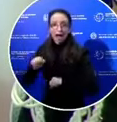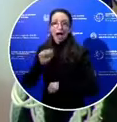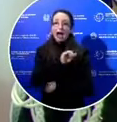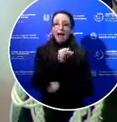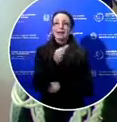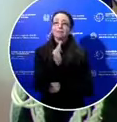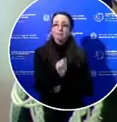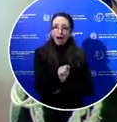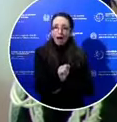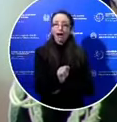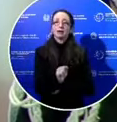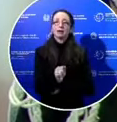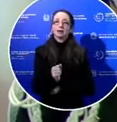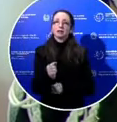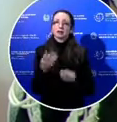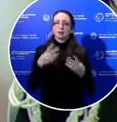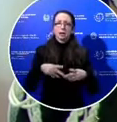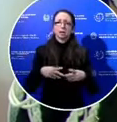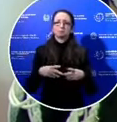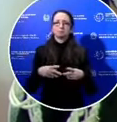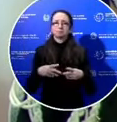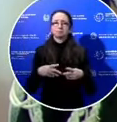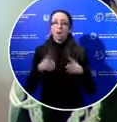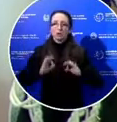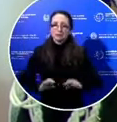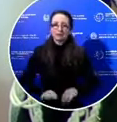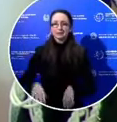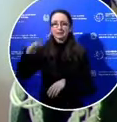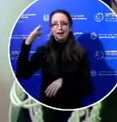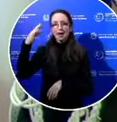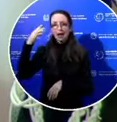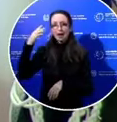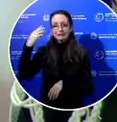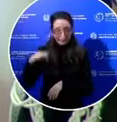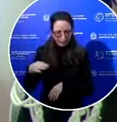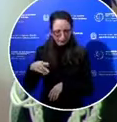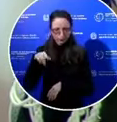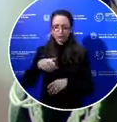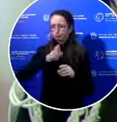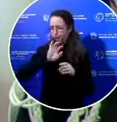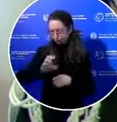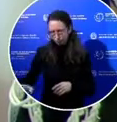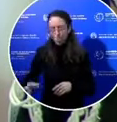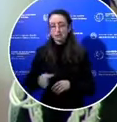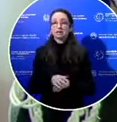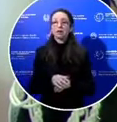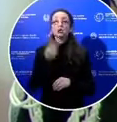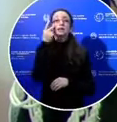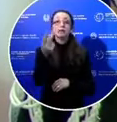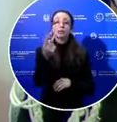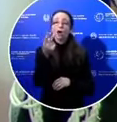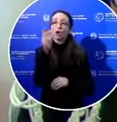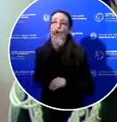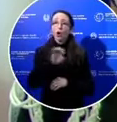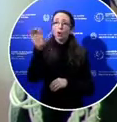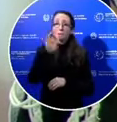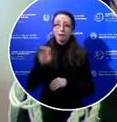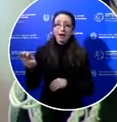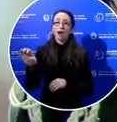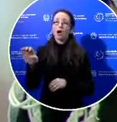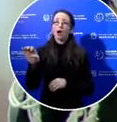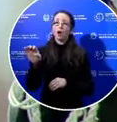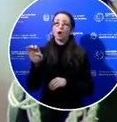degli organismi di intelligence, ma anche degli organismi internazionali, quali le Nazioni Unite, l'Osservatorio Europeo sulle Dipendenze, il